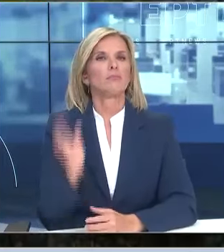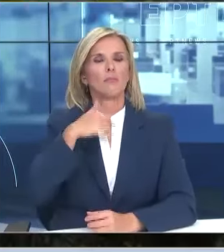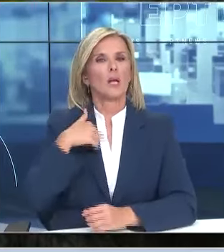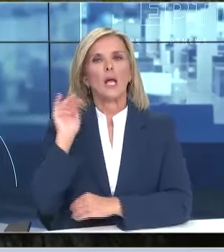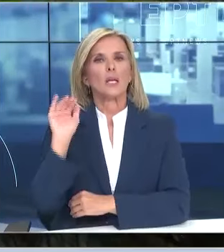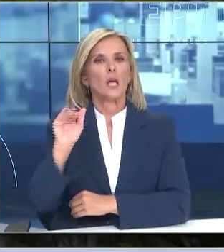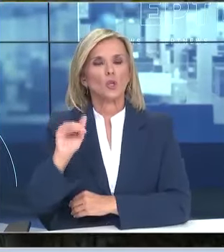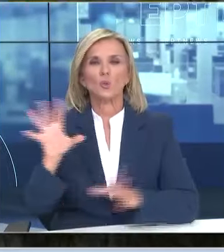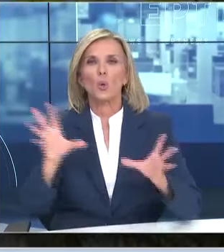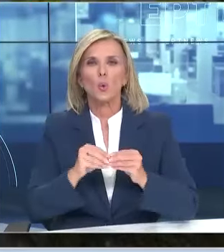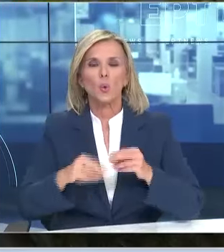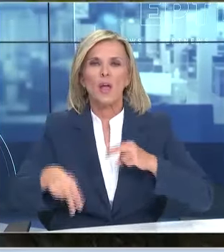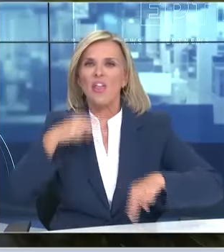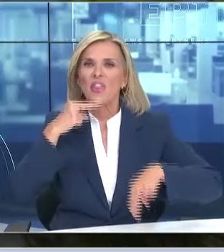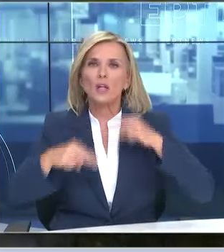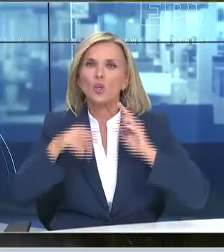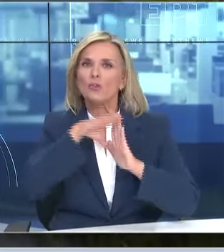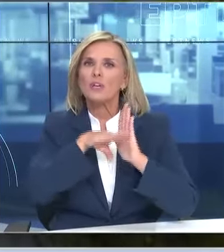κύριε καθηγητά?